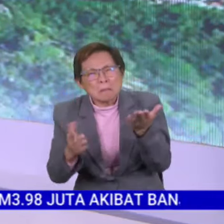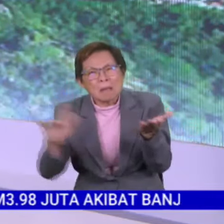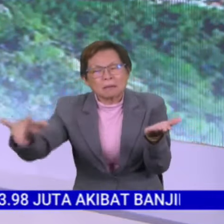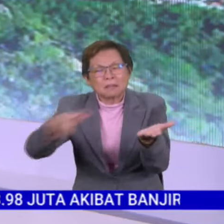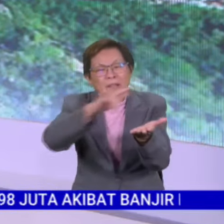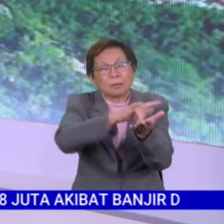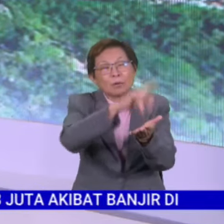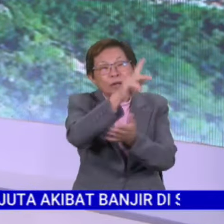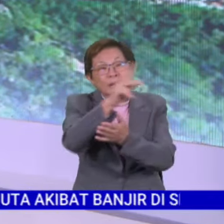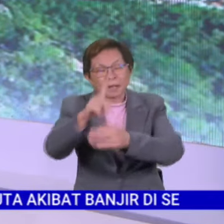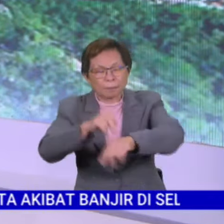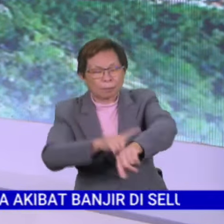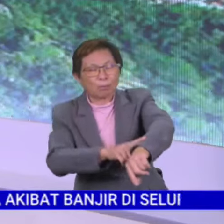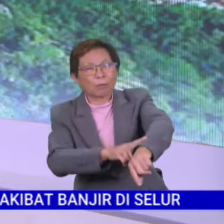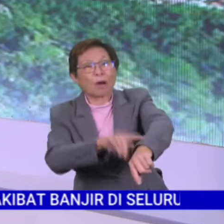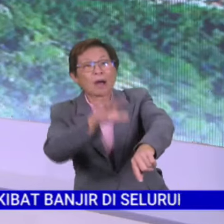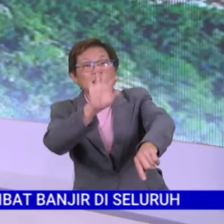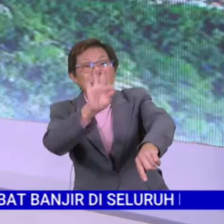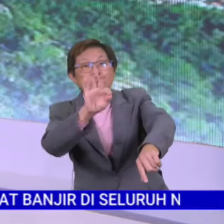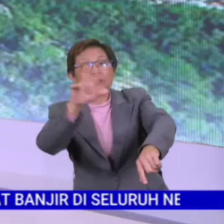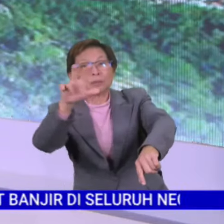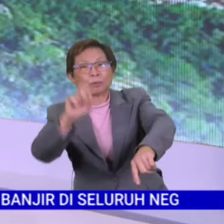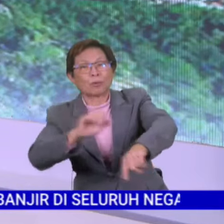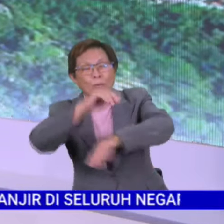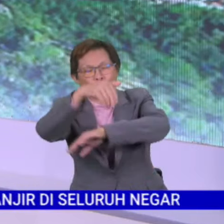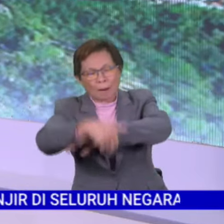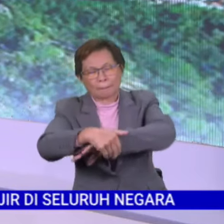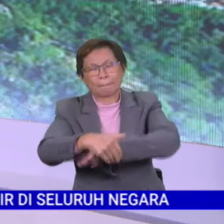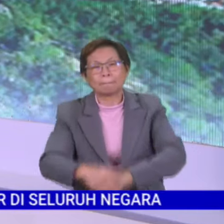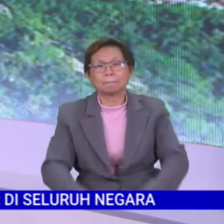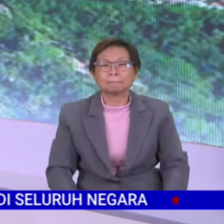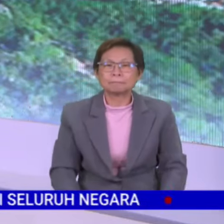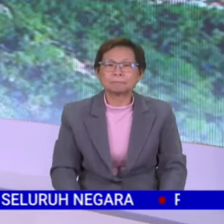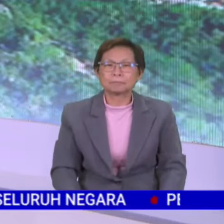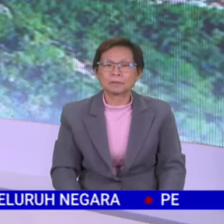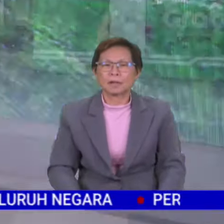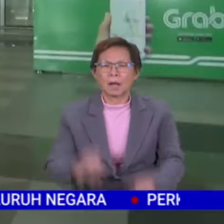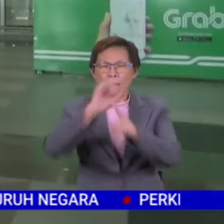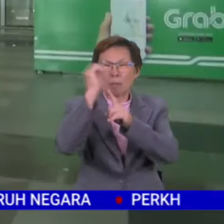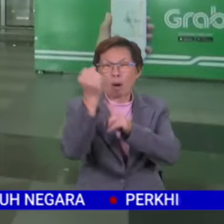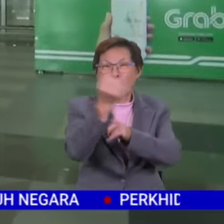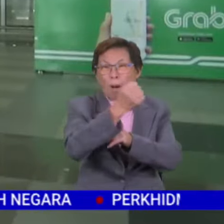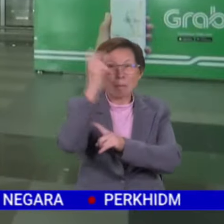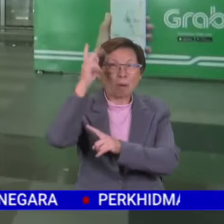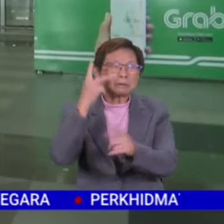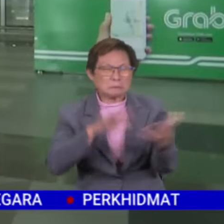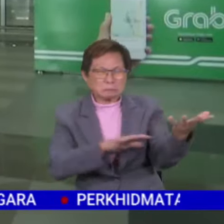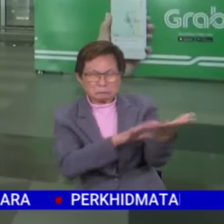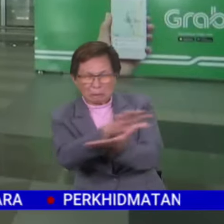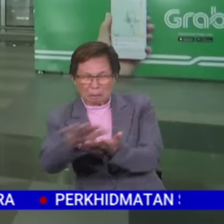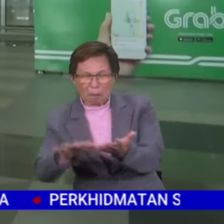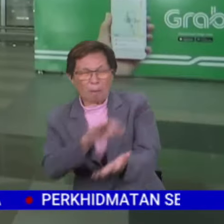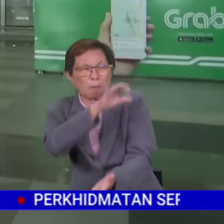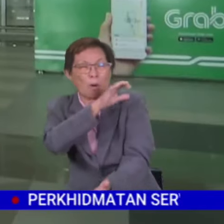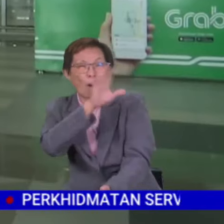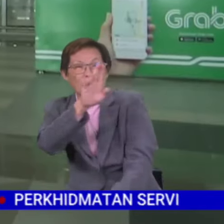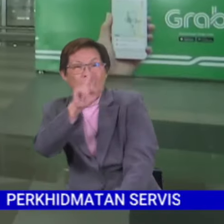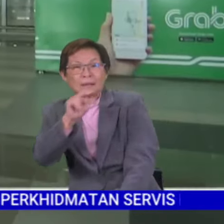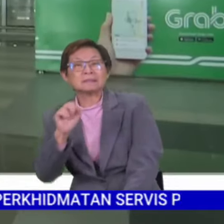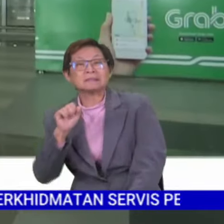di Kota Kinabalu pada pukul 9.30 malam ini. Situasi politik di Sabah bergolak selepas pengerusi